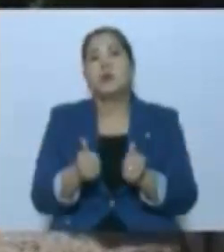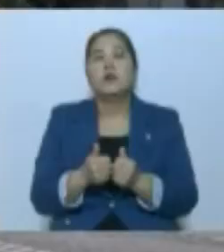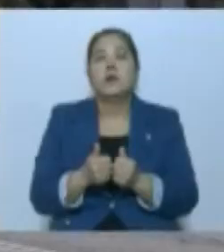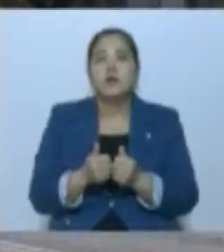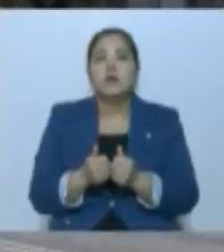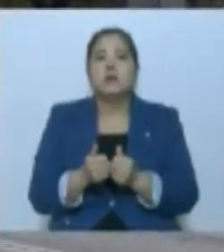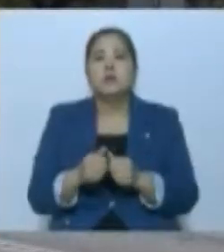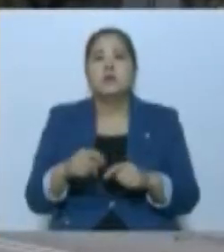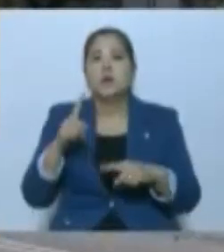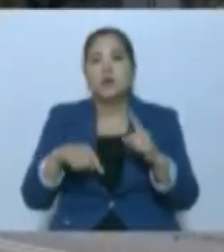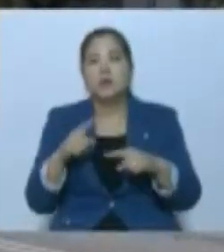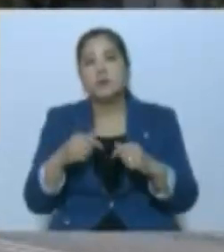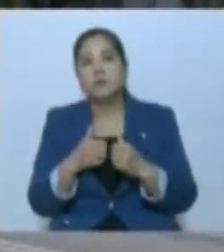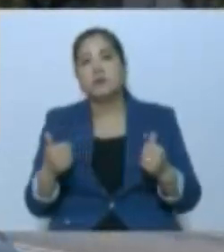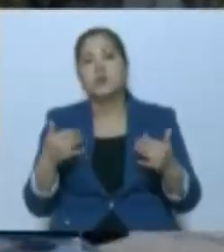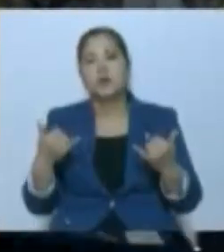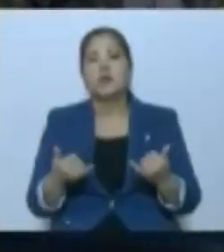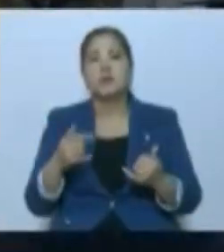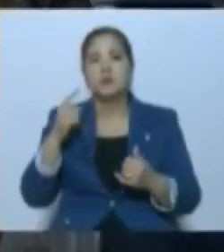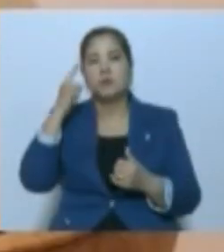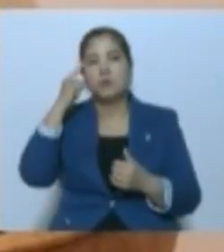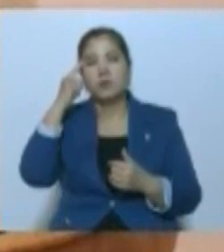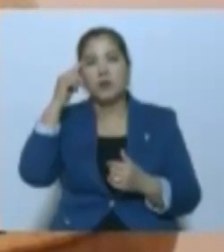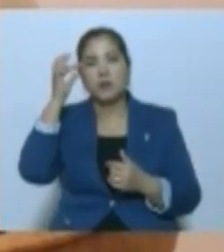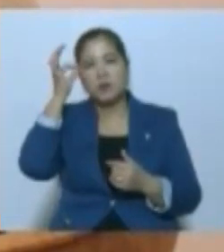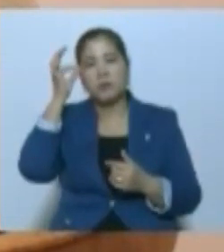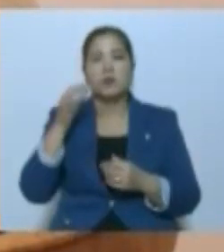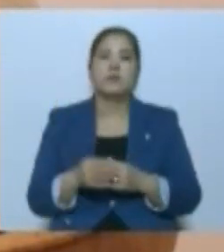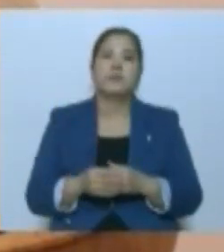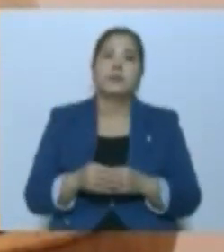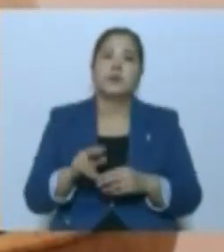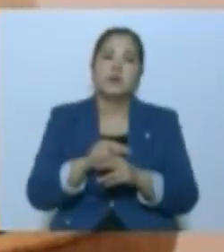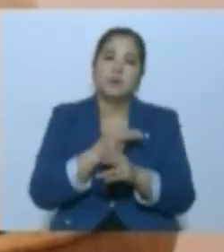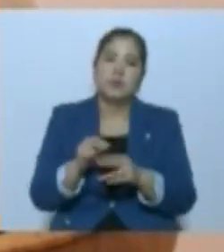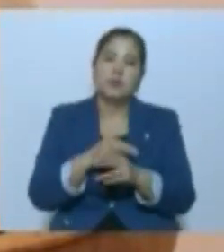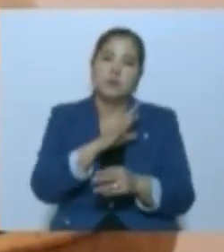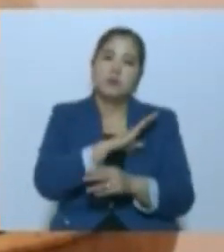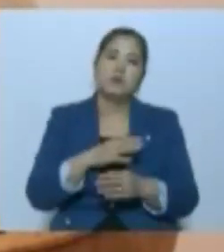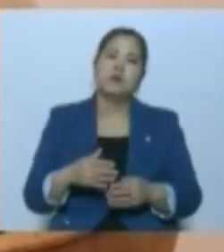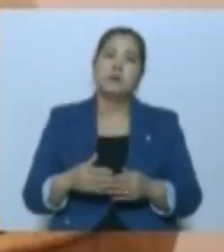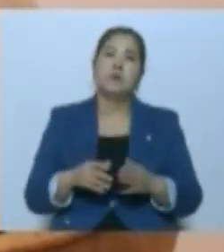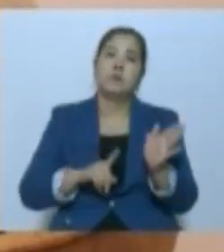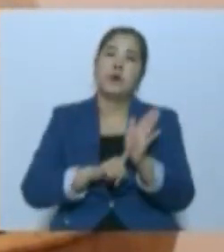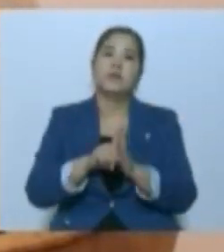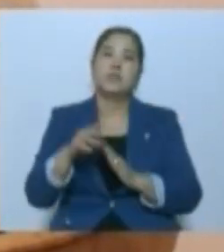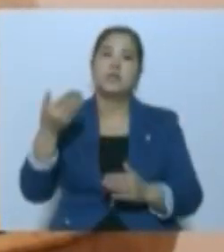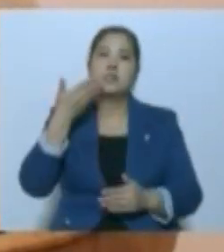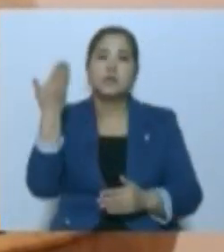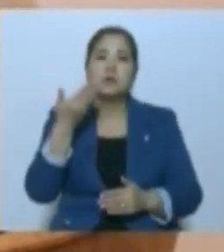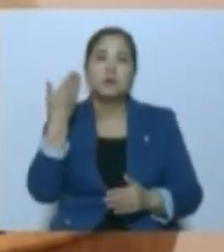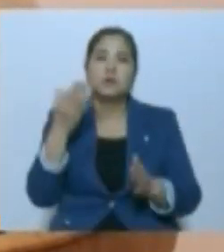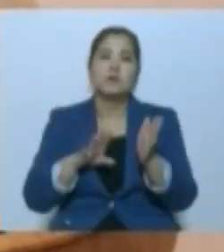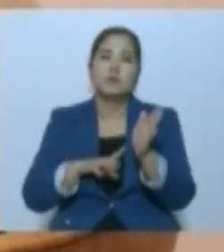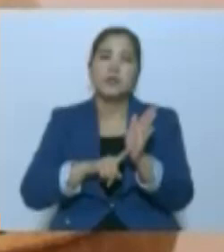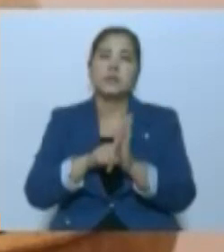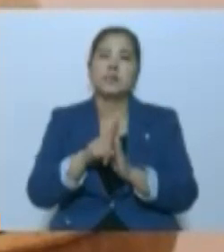батқан, алайда қазір есін жиып, ем қабылдап жүр. Басында жеңіл түрінен басталып, содан